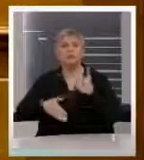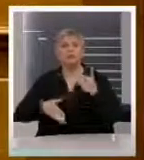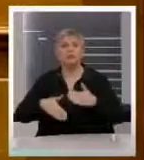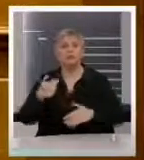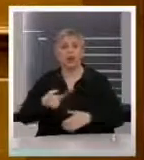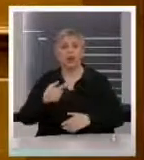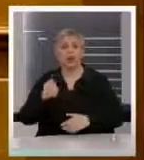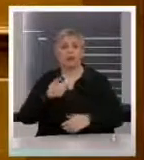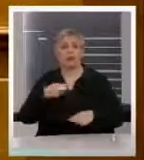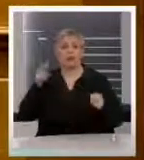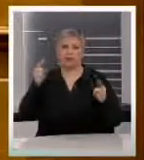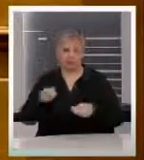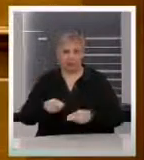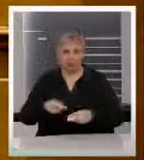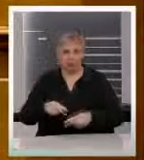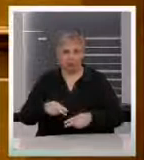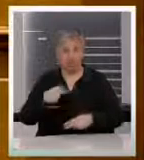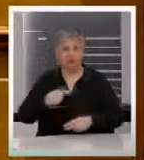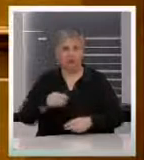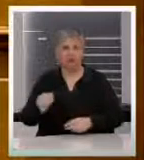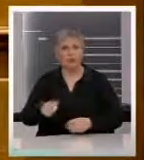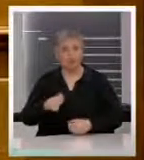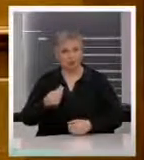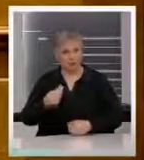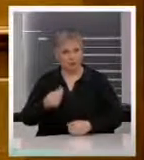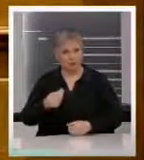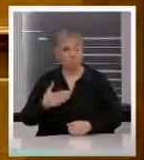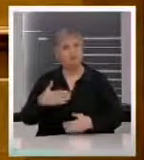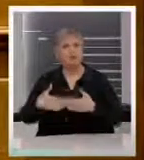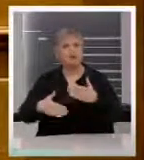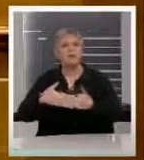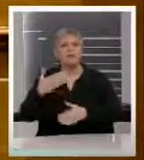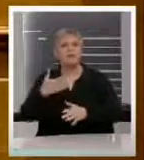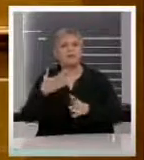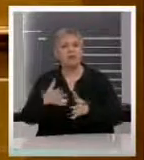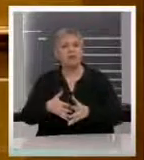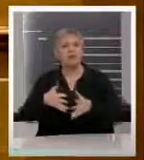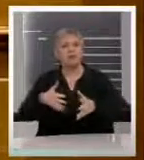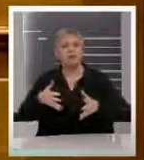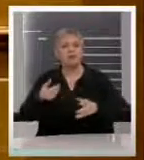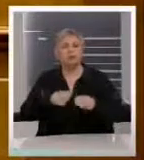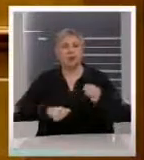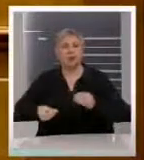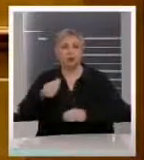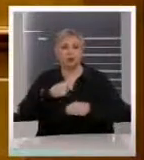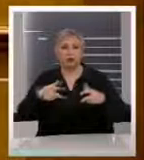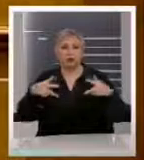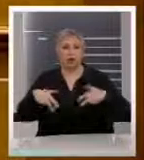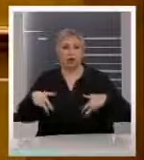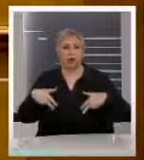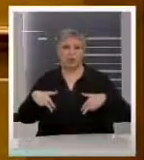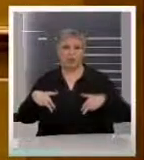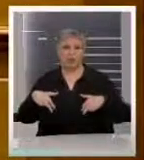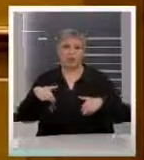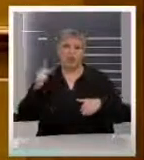Υπουργείου Άμυνας. Περαιτέρω δε, τα επόμενα έτη καταγράφεται μια σχετική αύξηση του συνολικού προϋπολογισμού του Υπουργείου Εθνικής Άμυνας στα όρια που οι γενικότερες